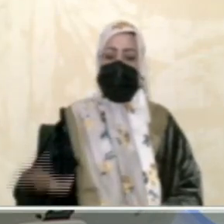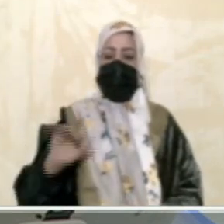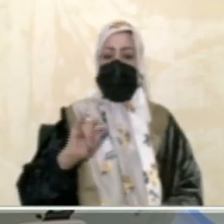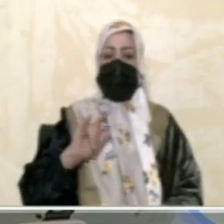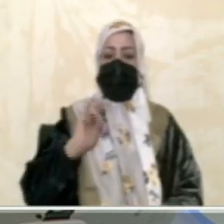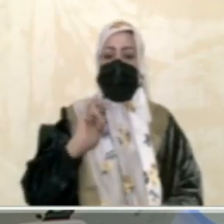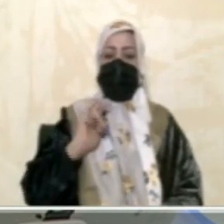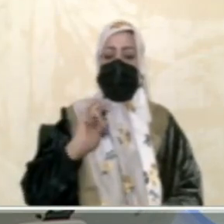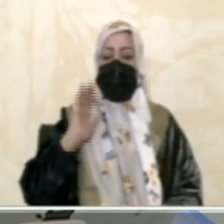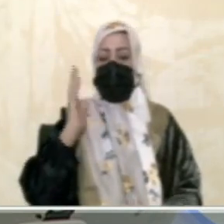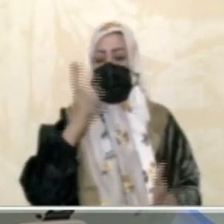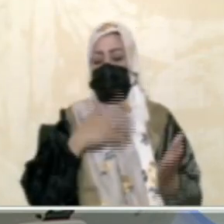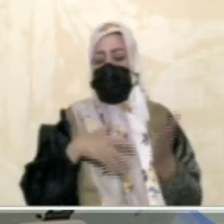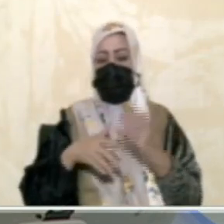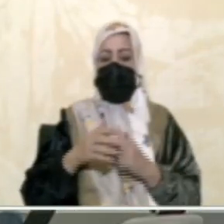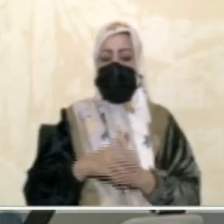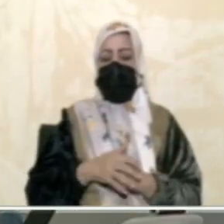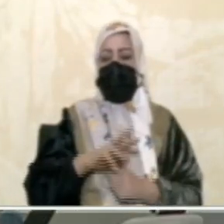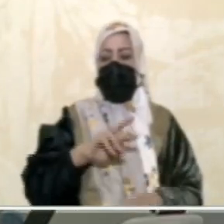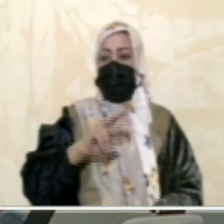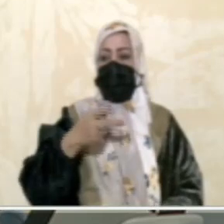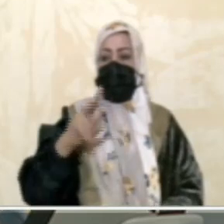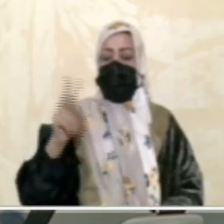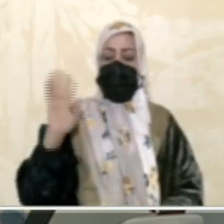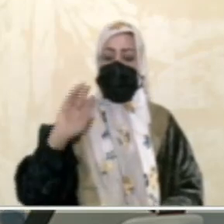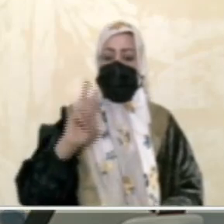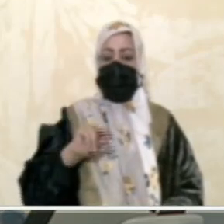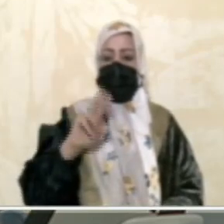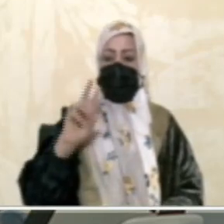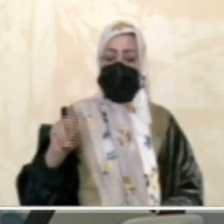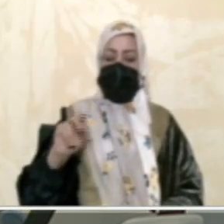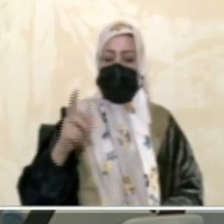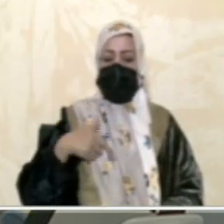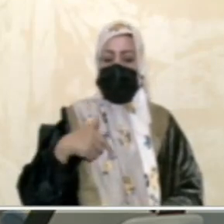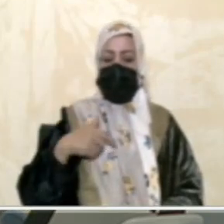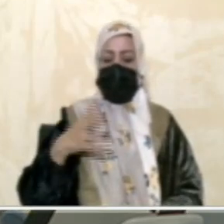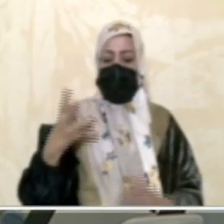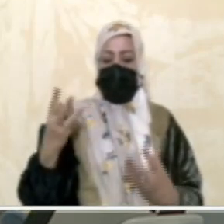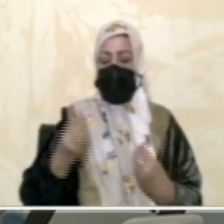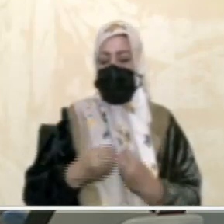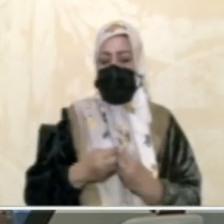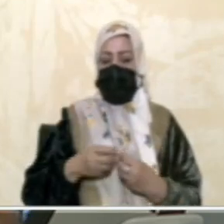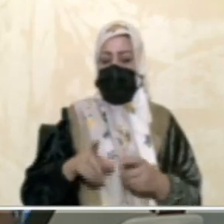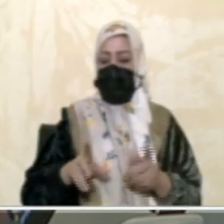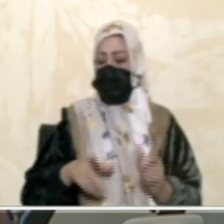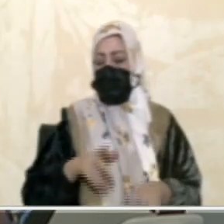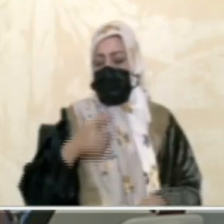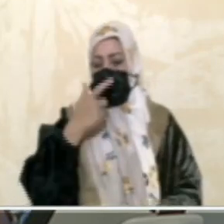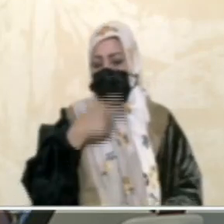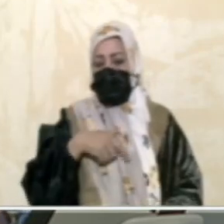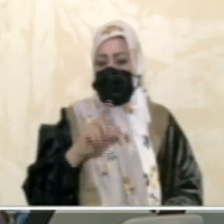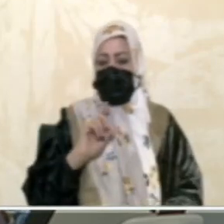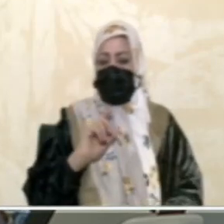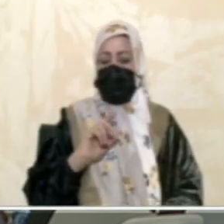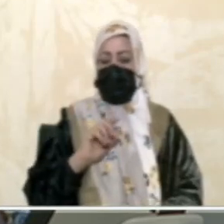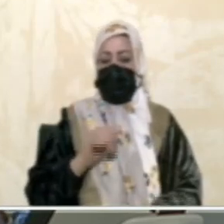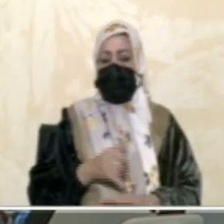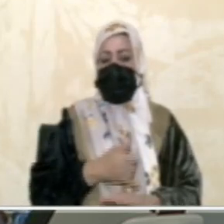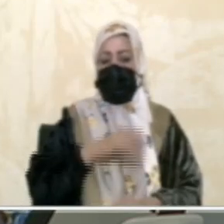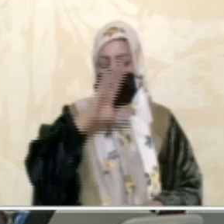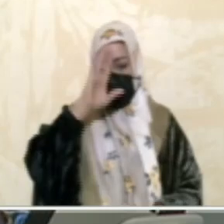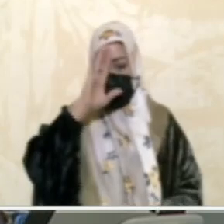للتوفيق في كيفيه التوفيق بين هذين الحديثين المالكيه يقولون تحيه المسجد